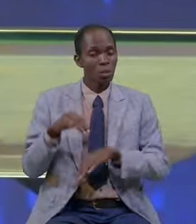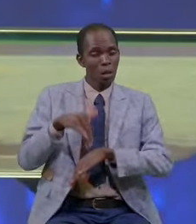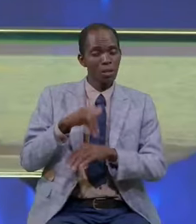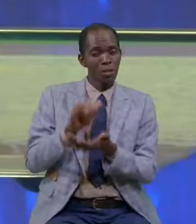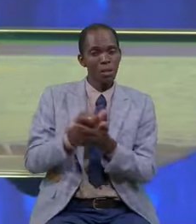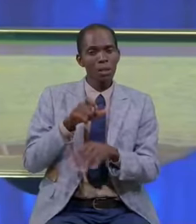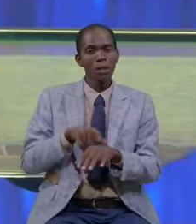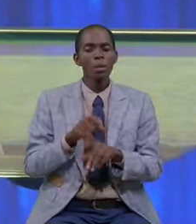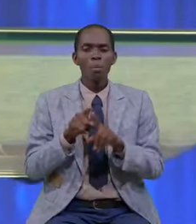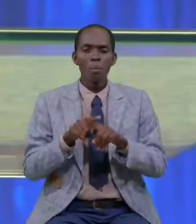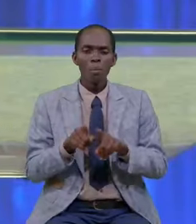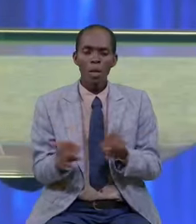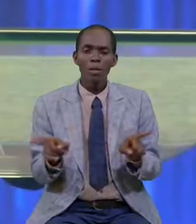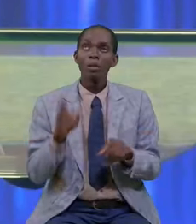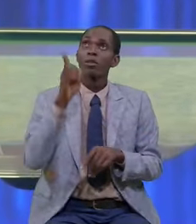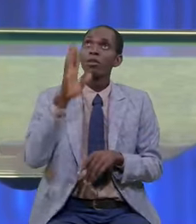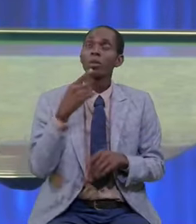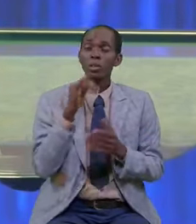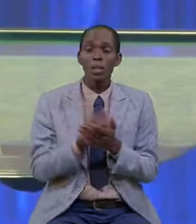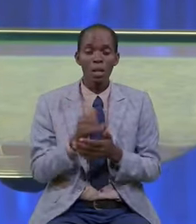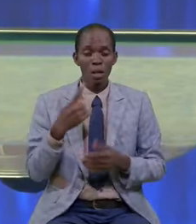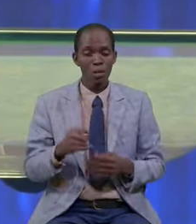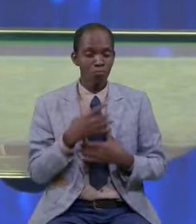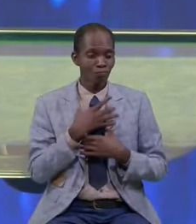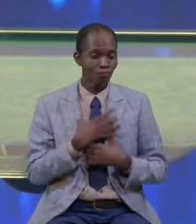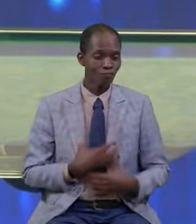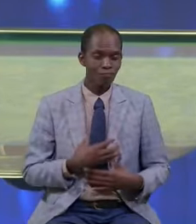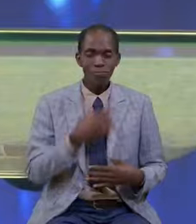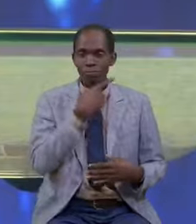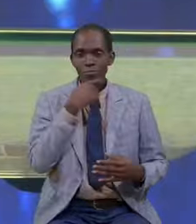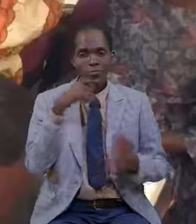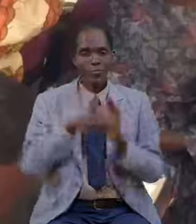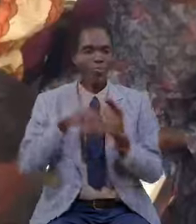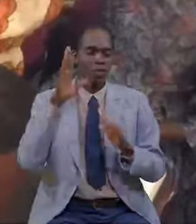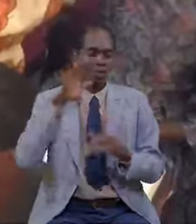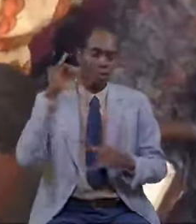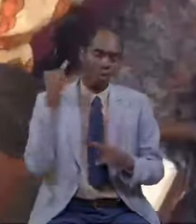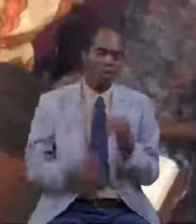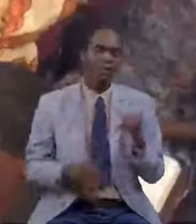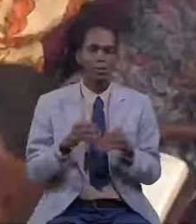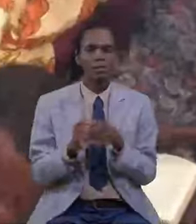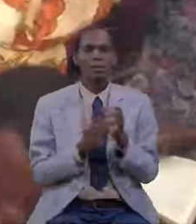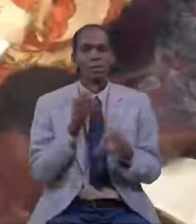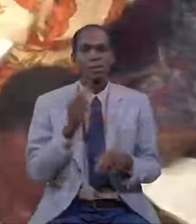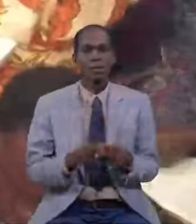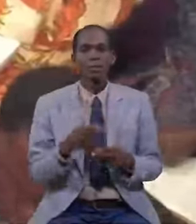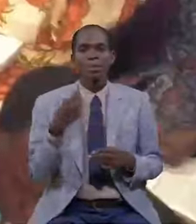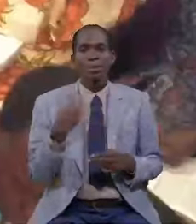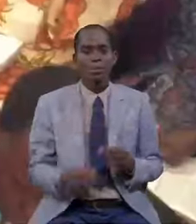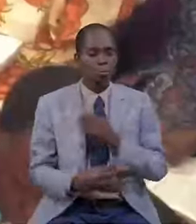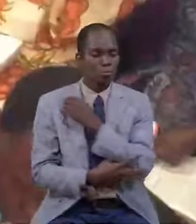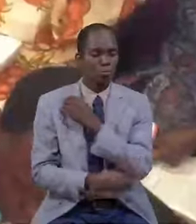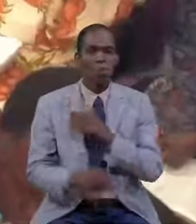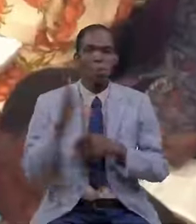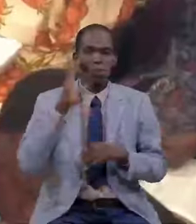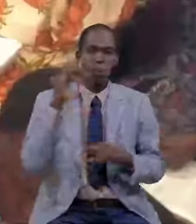dit que la famine là prendra fin. Que la faim va prendre fin. La pauvreté va